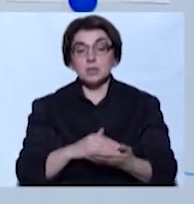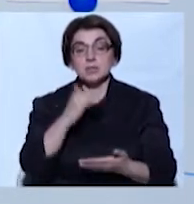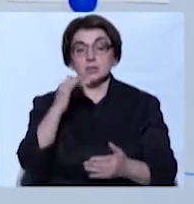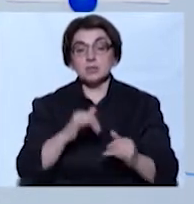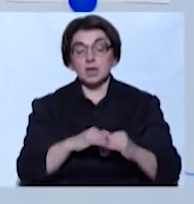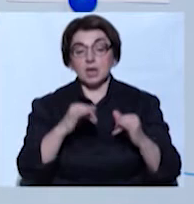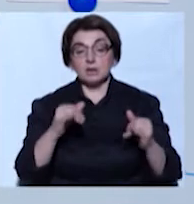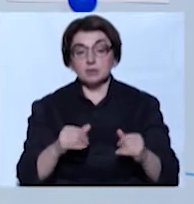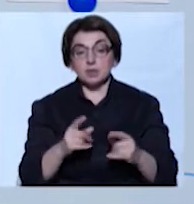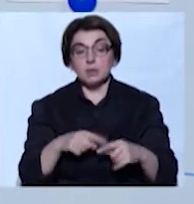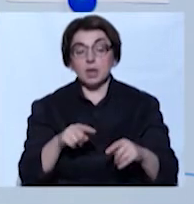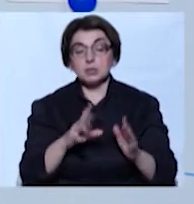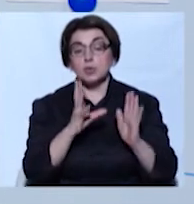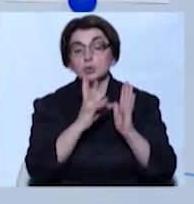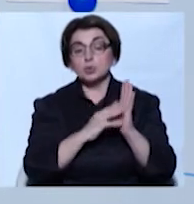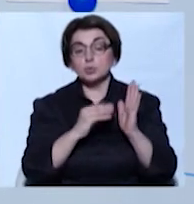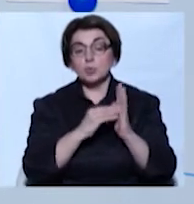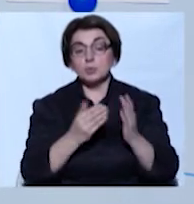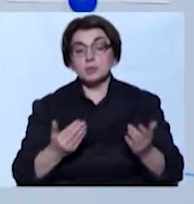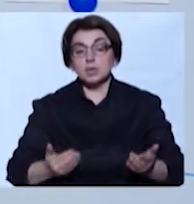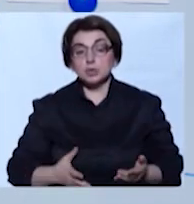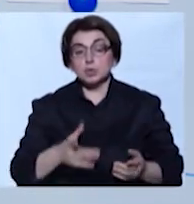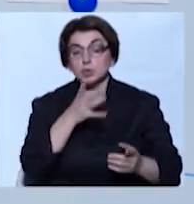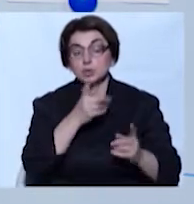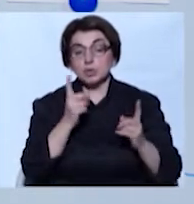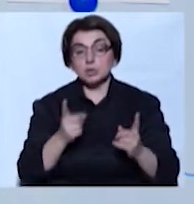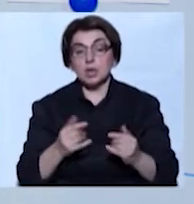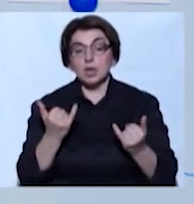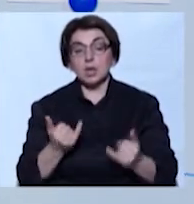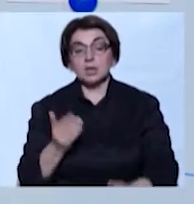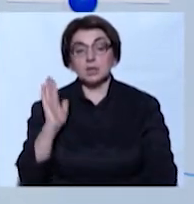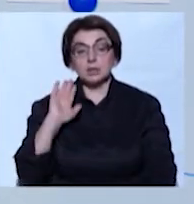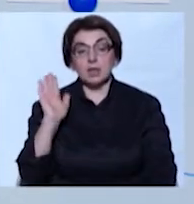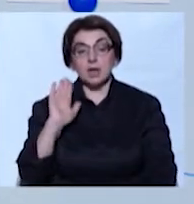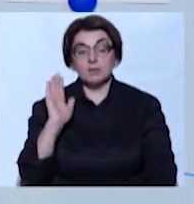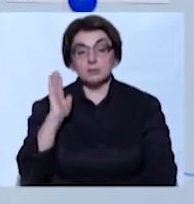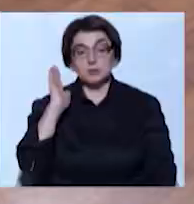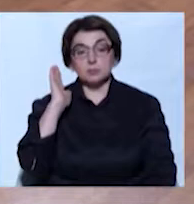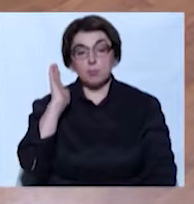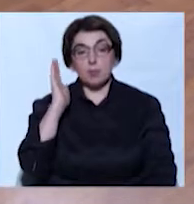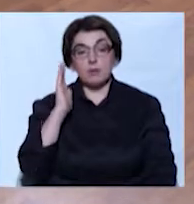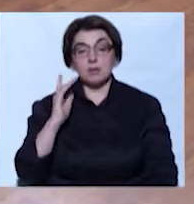ვისაუბრებთ ძუძუმწოვრების სასიცოცხლო ციკლის შესახებ. ახლა კი გემშვიდობებით ბავშვებო,